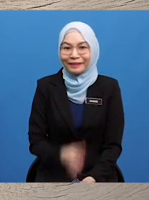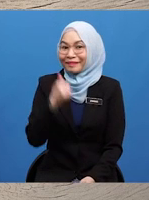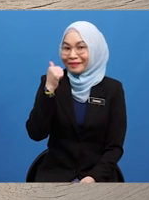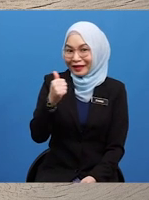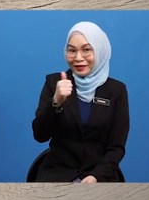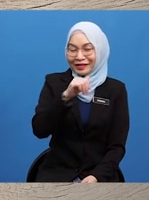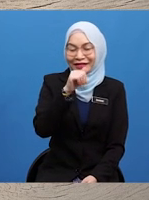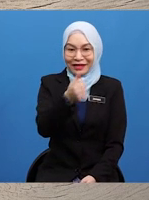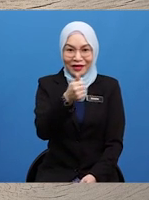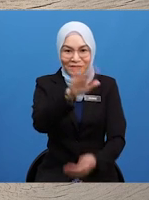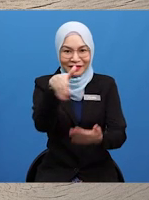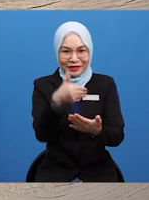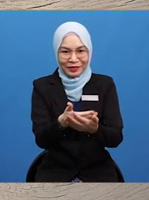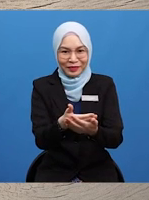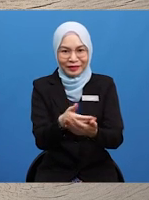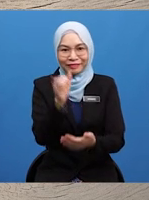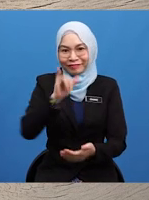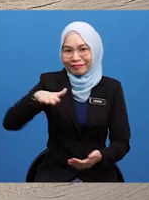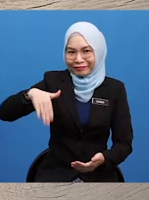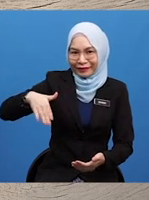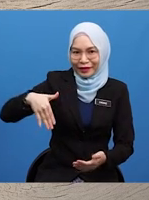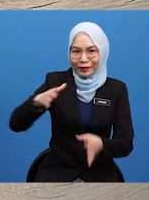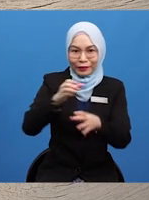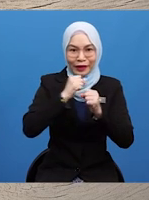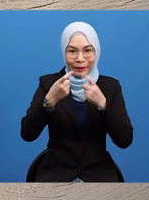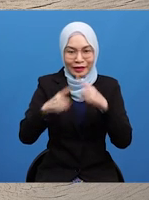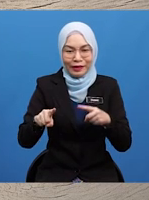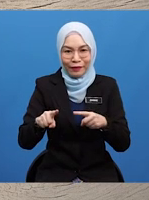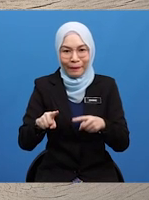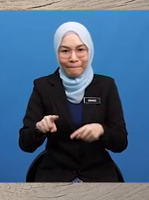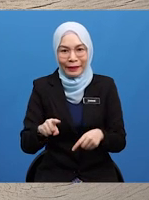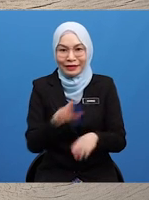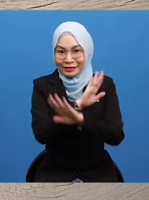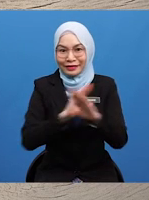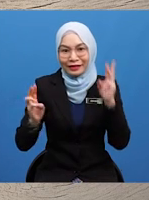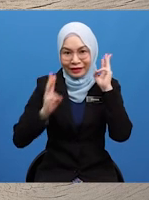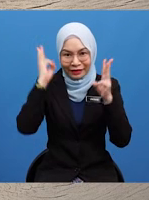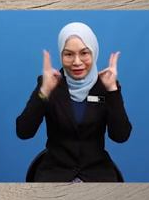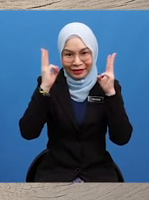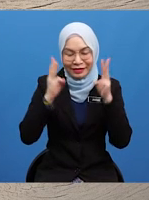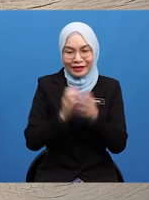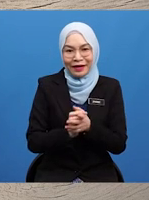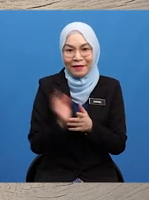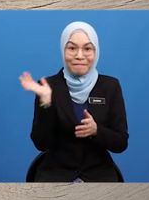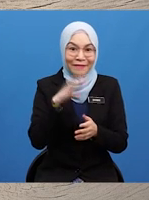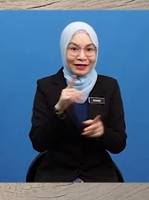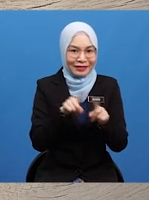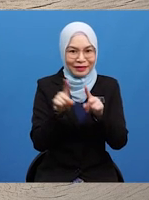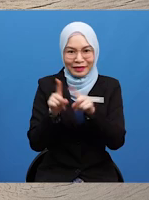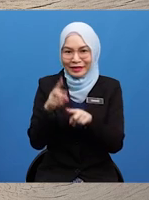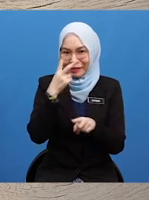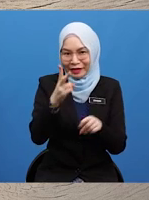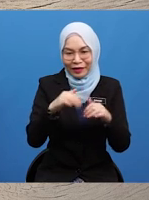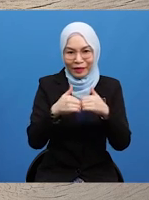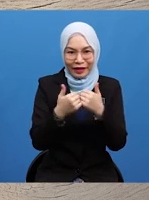Baguslah awak semua ni. Yang belum dapat jawapan, jangan risau. Mari sama-sama kita lihat